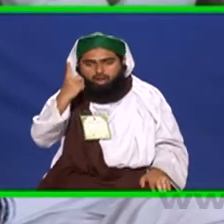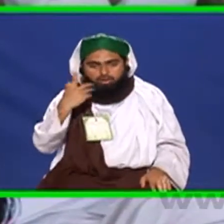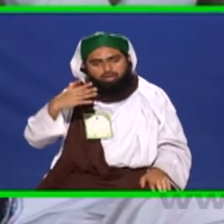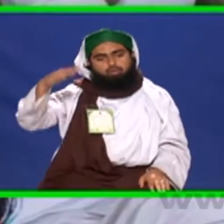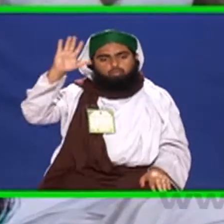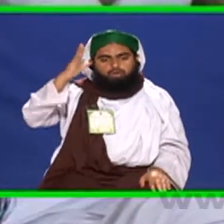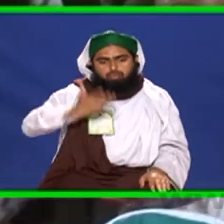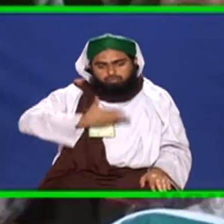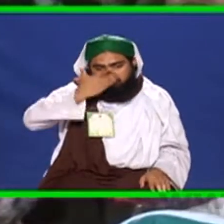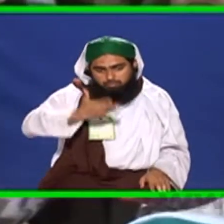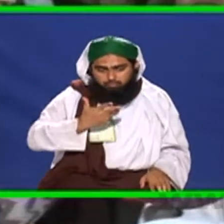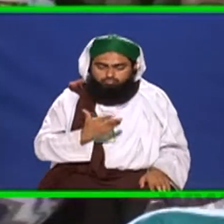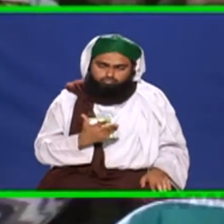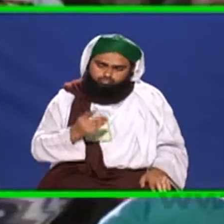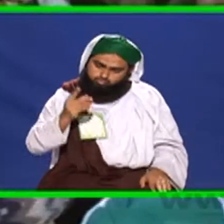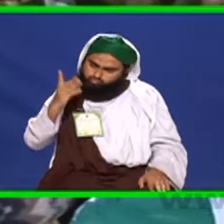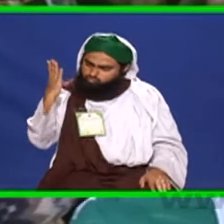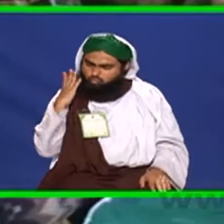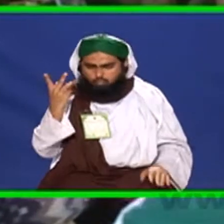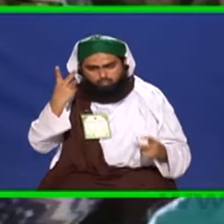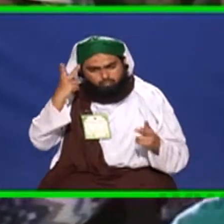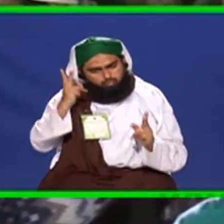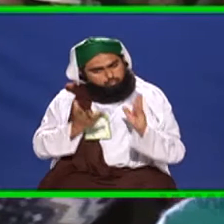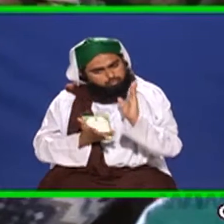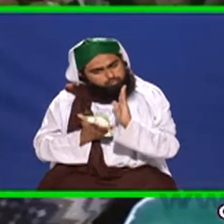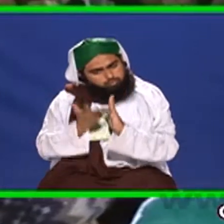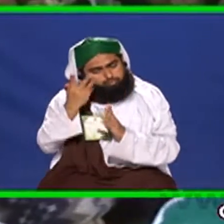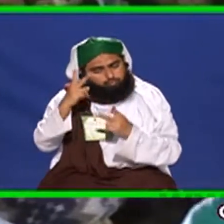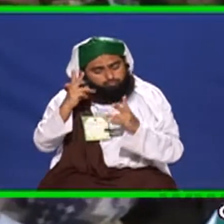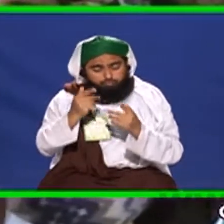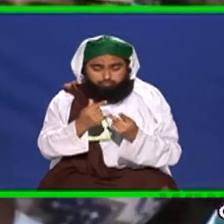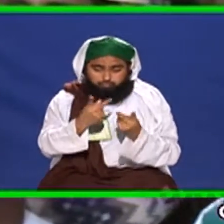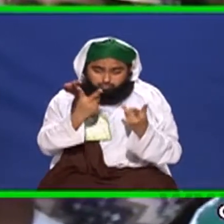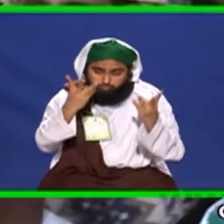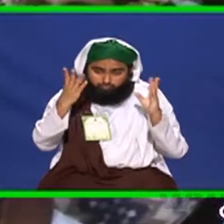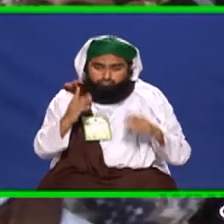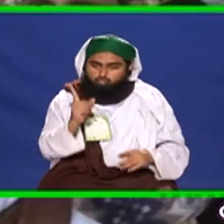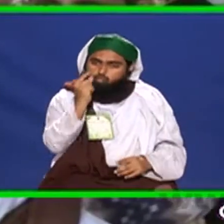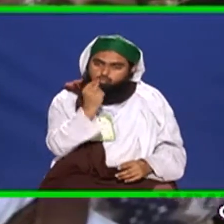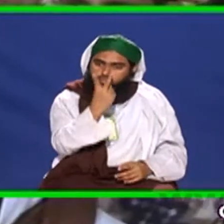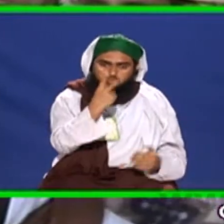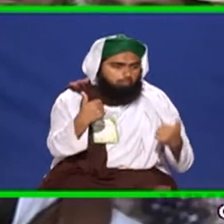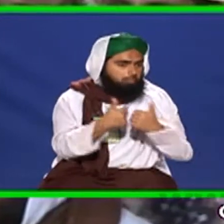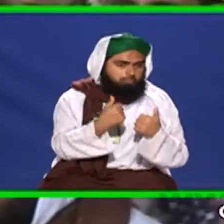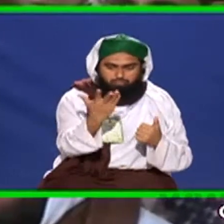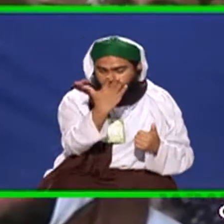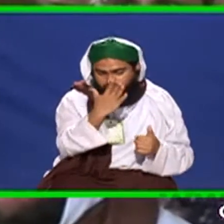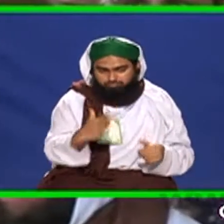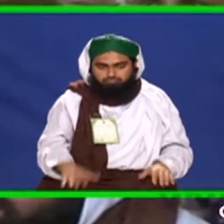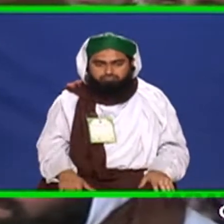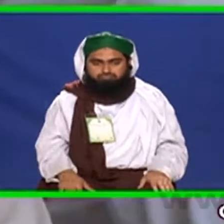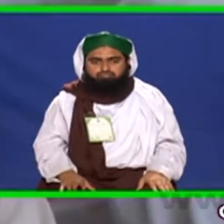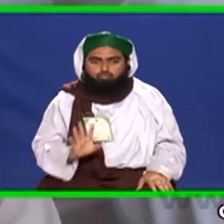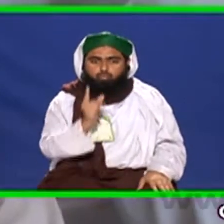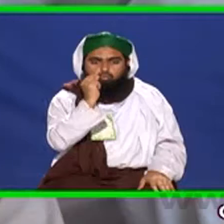اسے اس قدر ثواب ملتا ہے، اس قدر ثواب ملتا ہے کہ اتنا ثواب اس دن کسی کو نہیں ملتا سوا